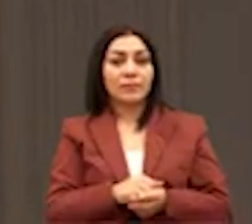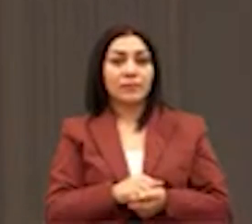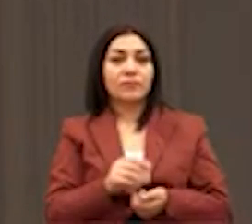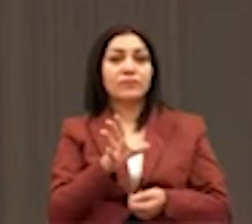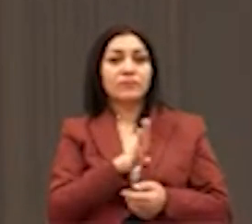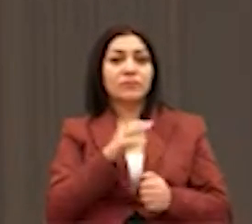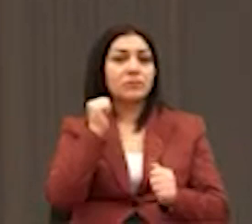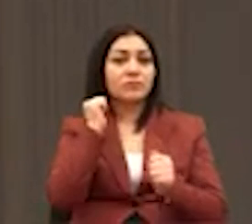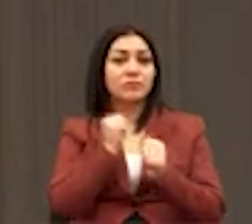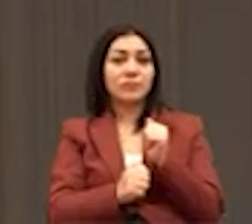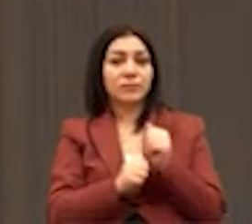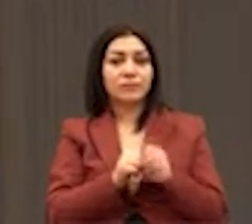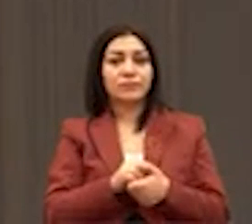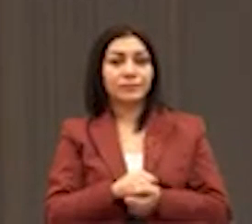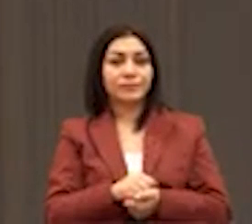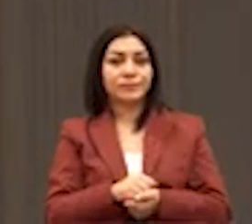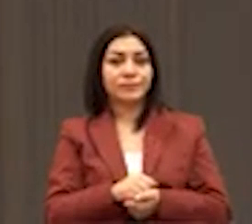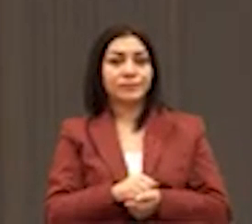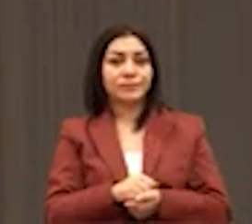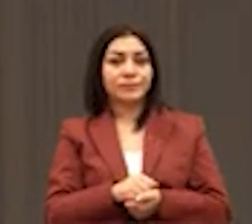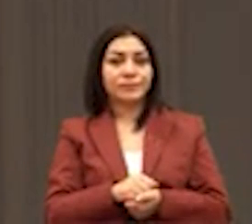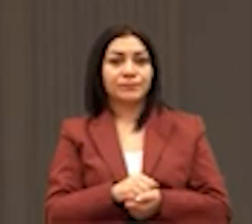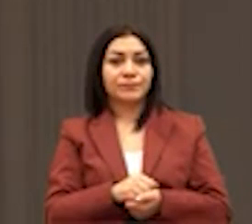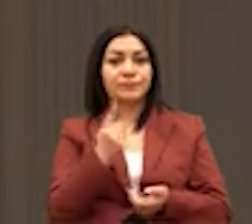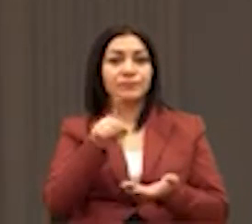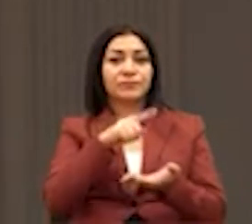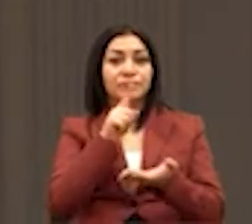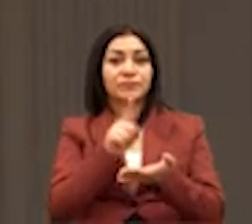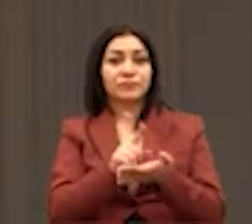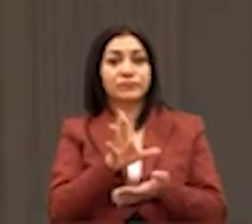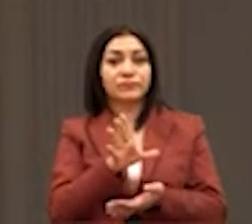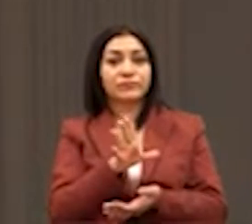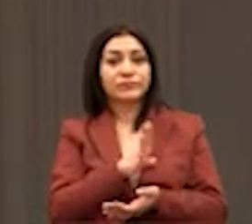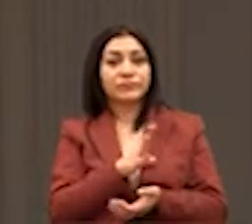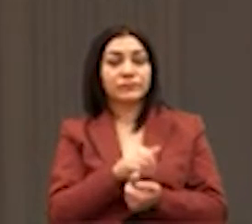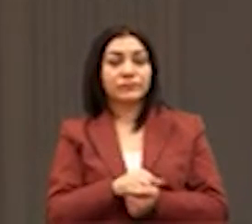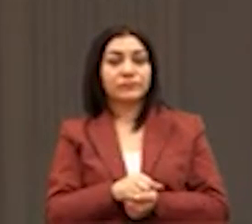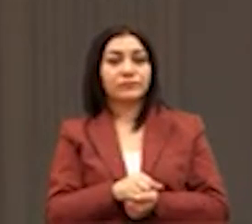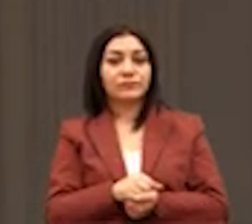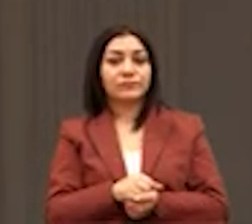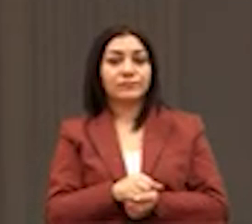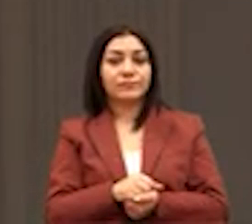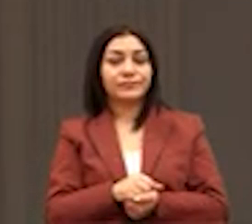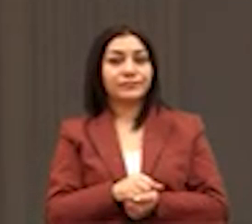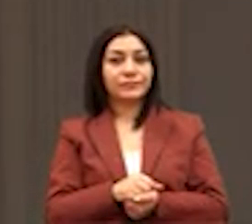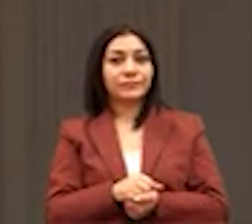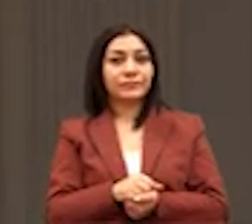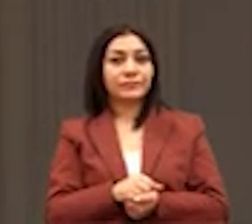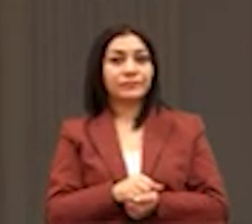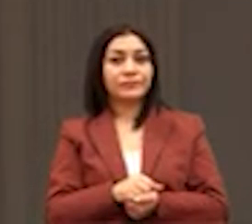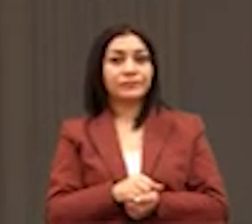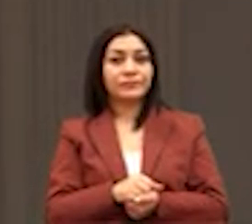եղել է մշտապես մի հարց, որովհետև ըստ էության,